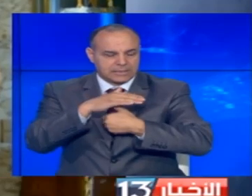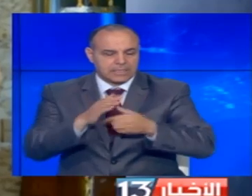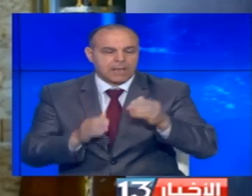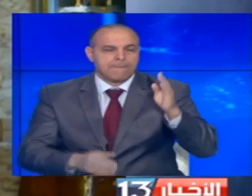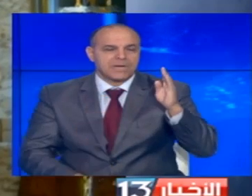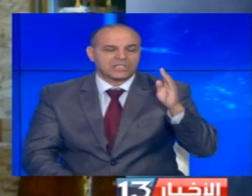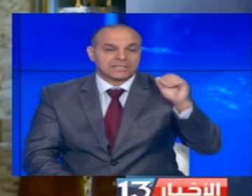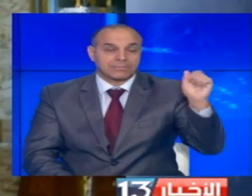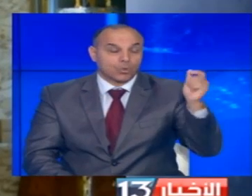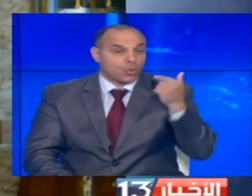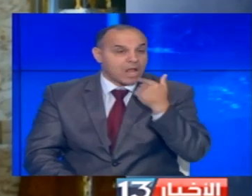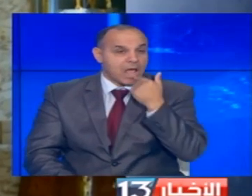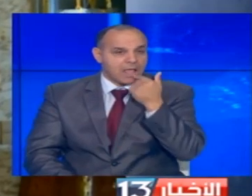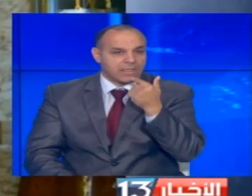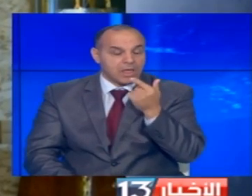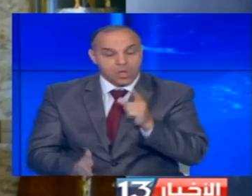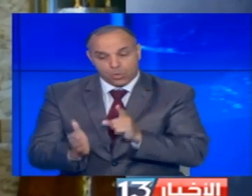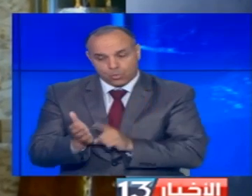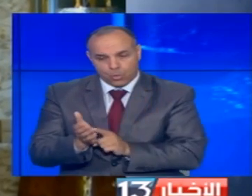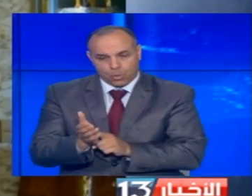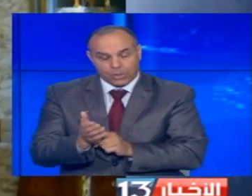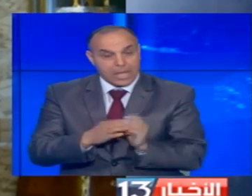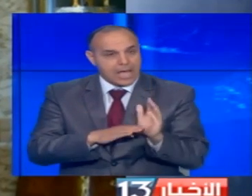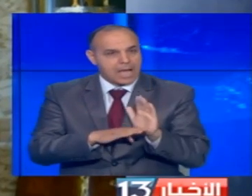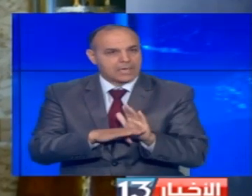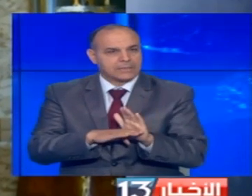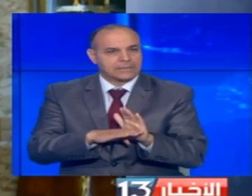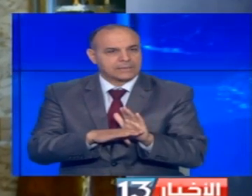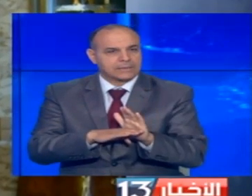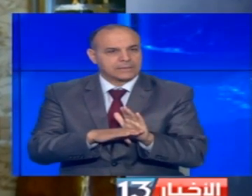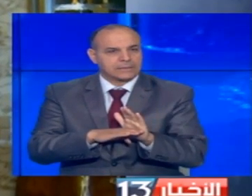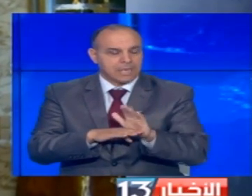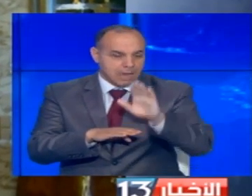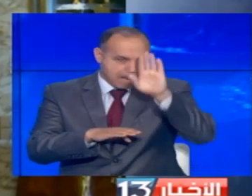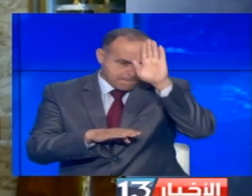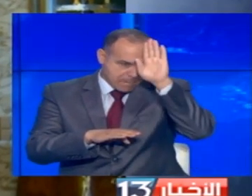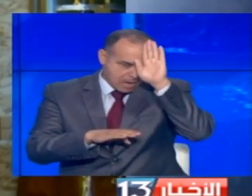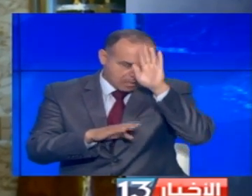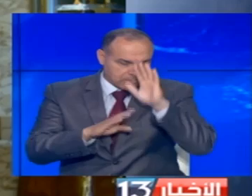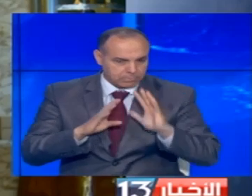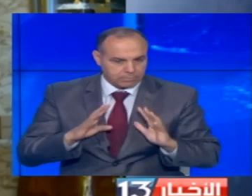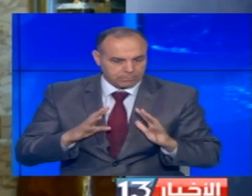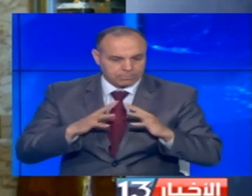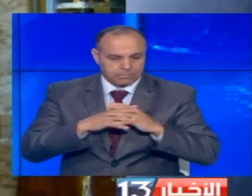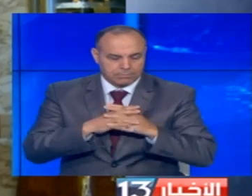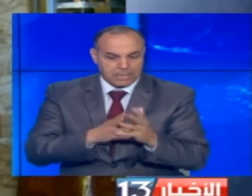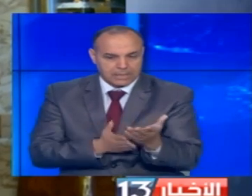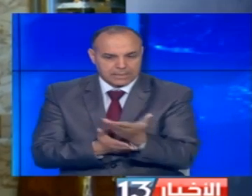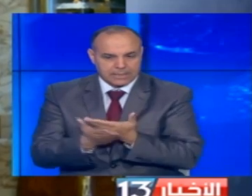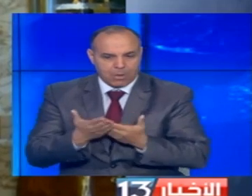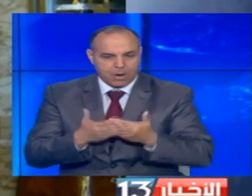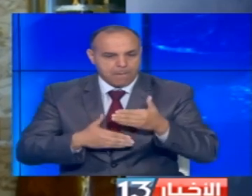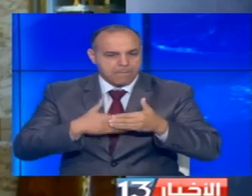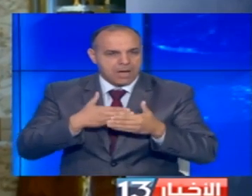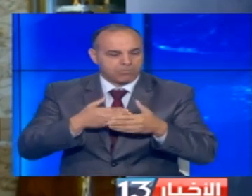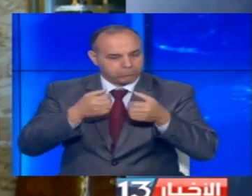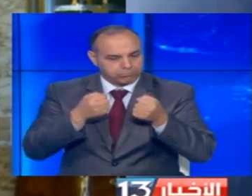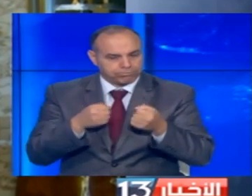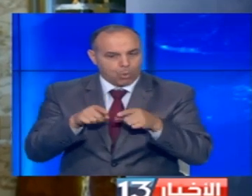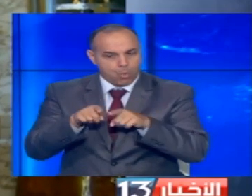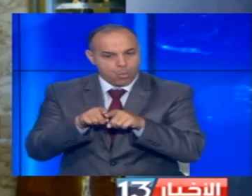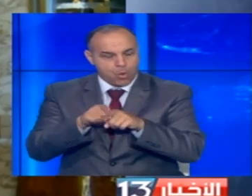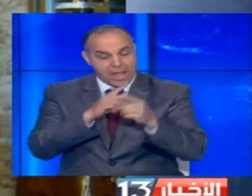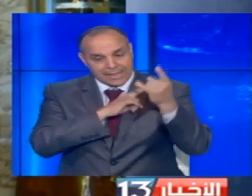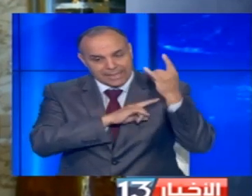قائد السبسي تؤكد حرص جلاله الملك على تعزيز التعاون والبناء على الروابط الاخويه